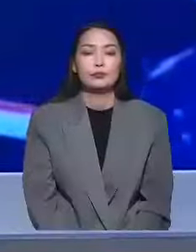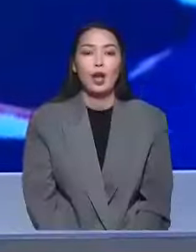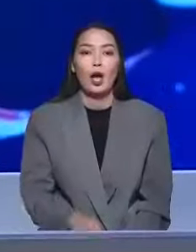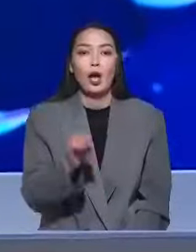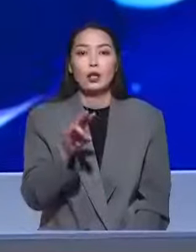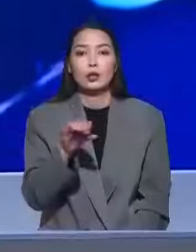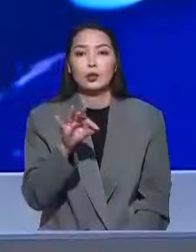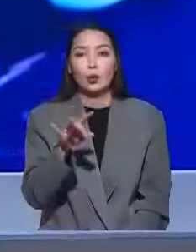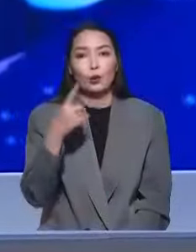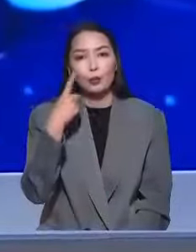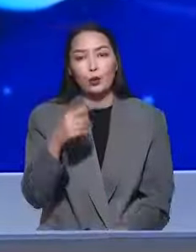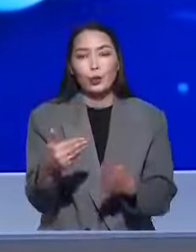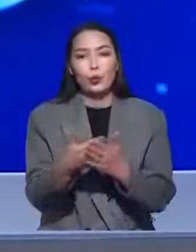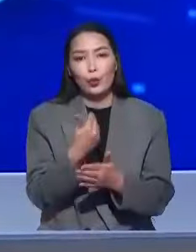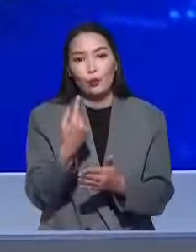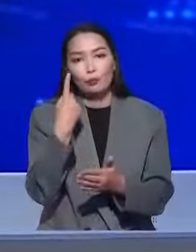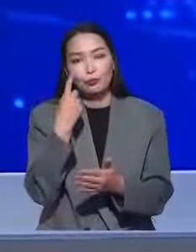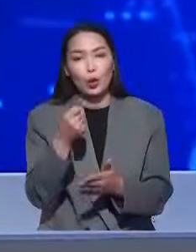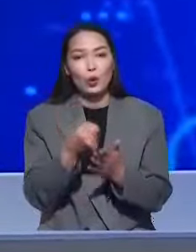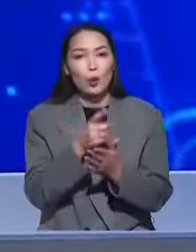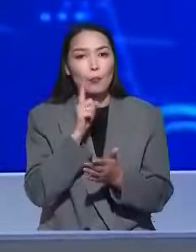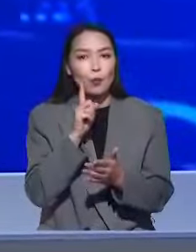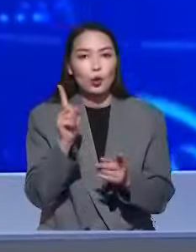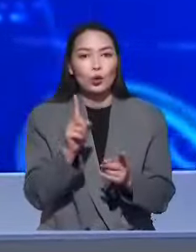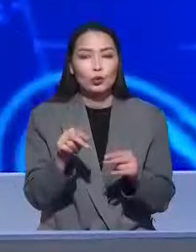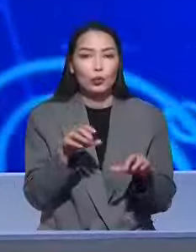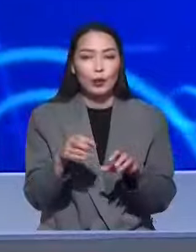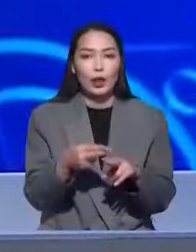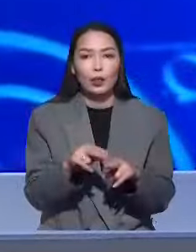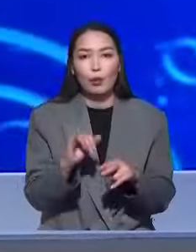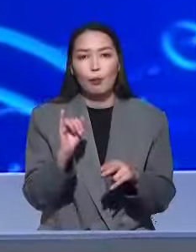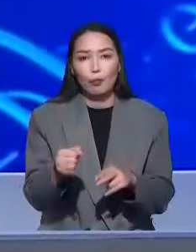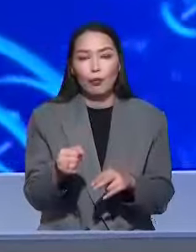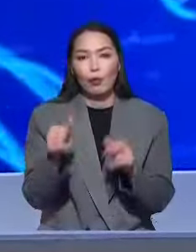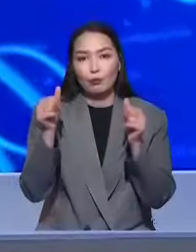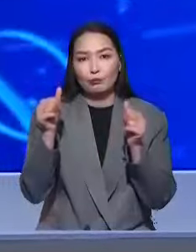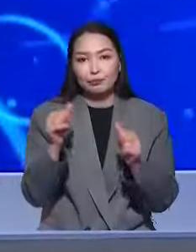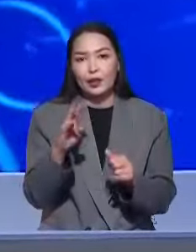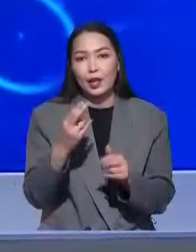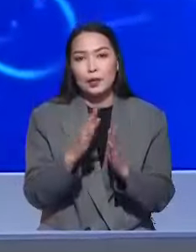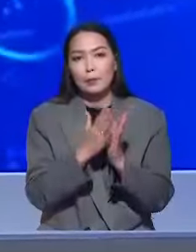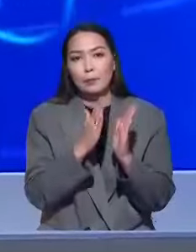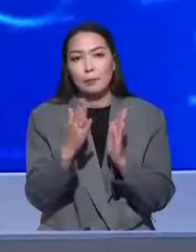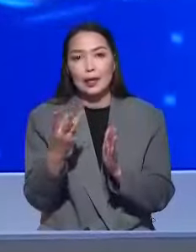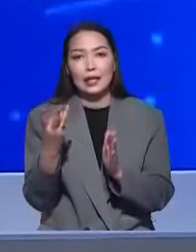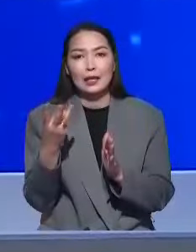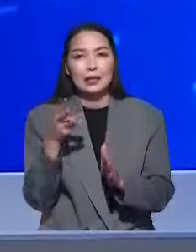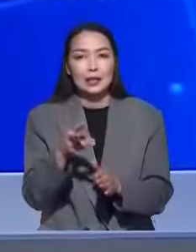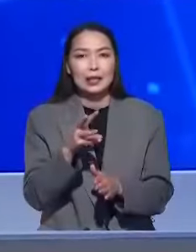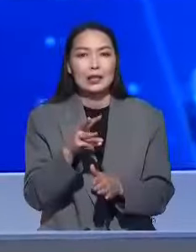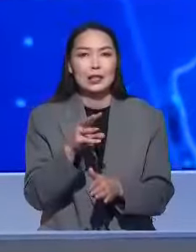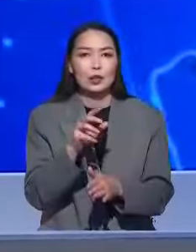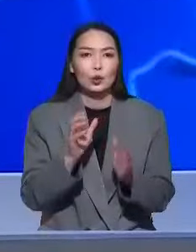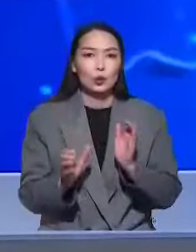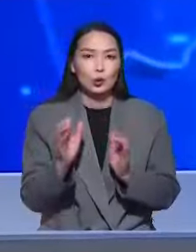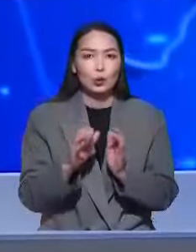В Антикоре придумали новый способ донести до молодежи, что коррупция – это плохо. В стенах столичной нацбиблиотеки три десятка студентов вузов приняли